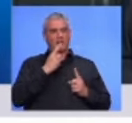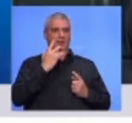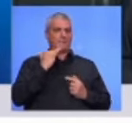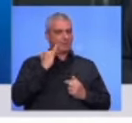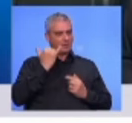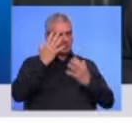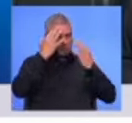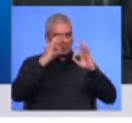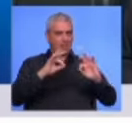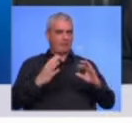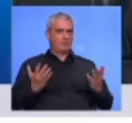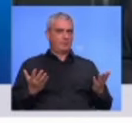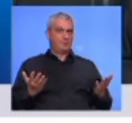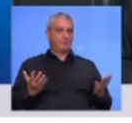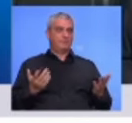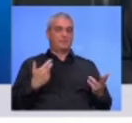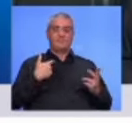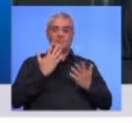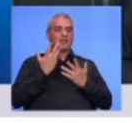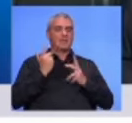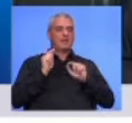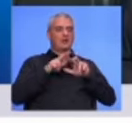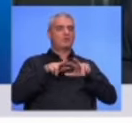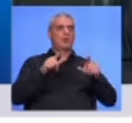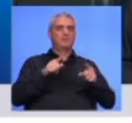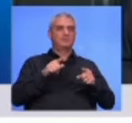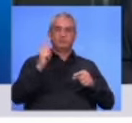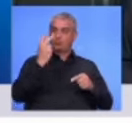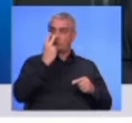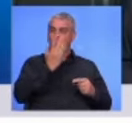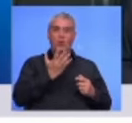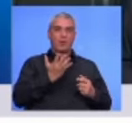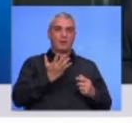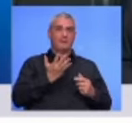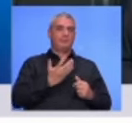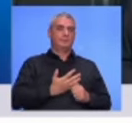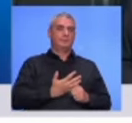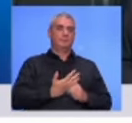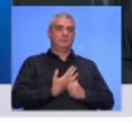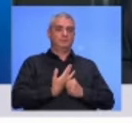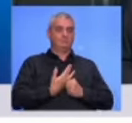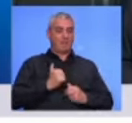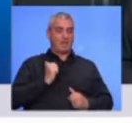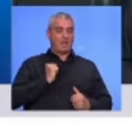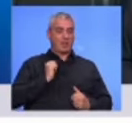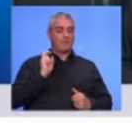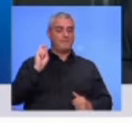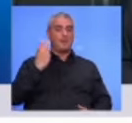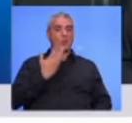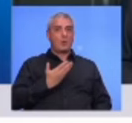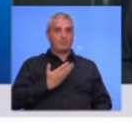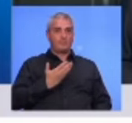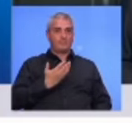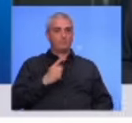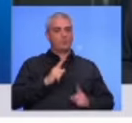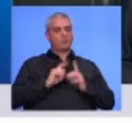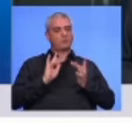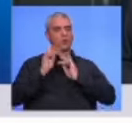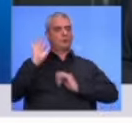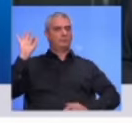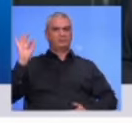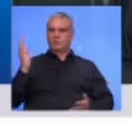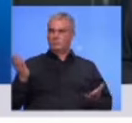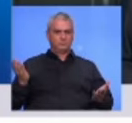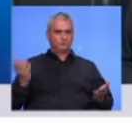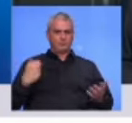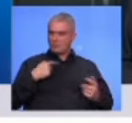אותו. ואיך הגענו למצב שהם רואים חייל מילואימניק כאויב שלהם. הרי אנחנו רואים